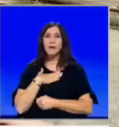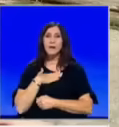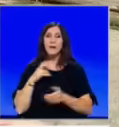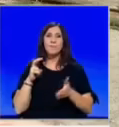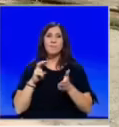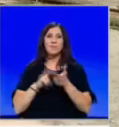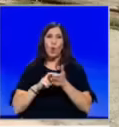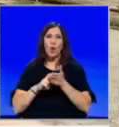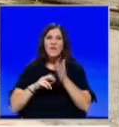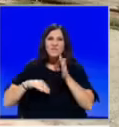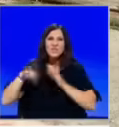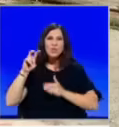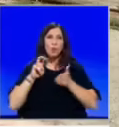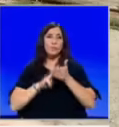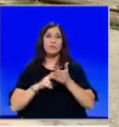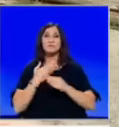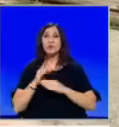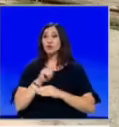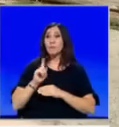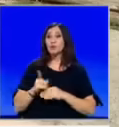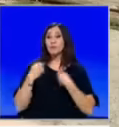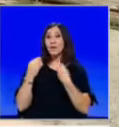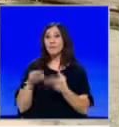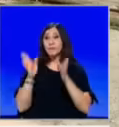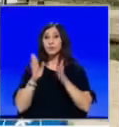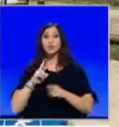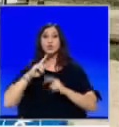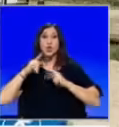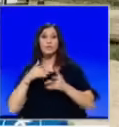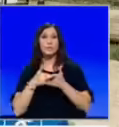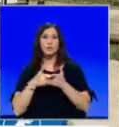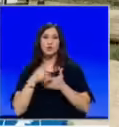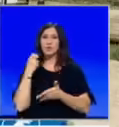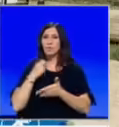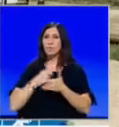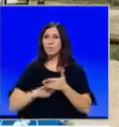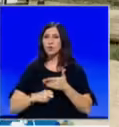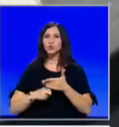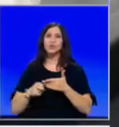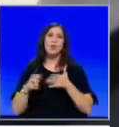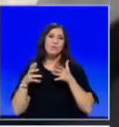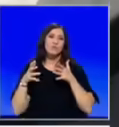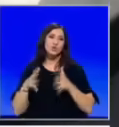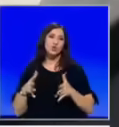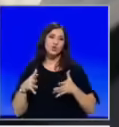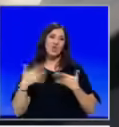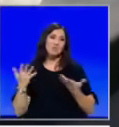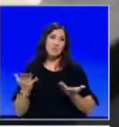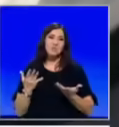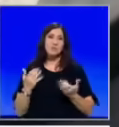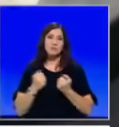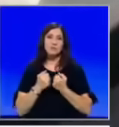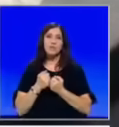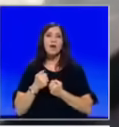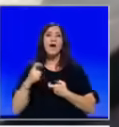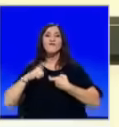високо напрежение. Все още не можем да дадем категоричен отговор на причината. Просто злощастен инцидент. Вагоните на влака не